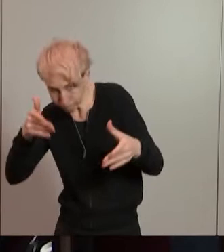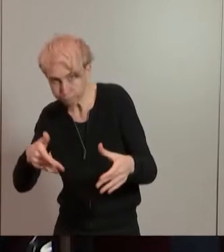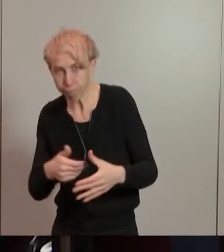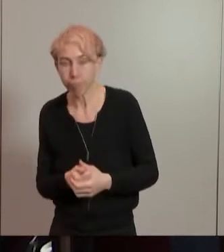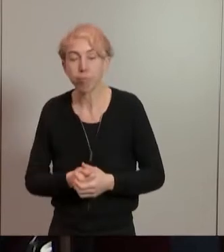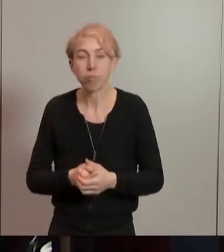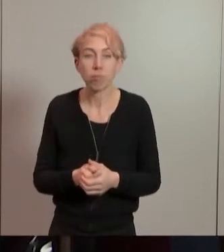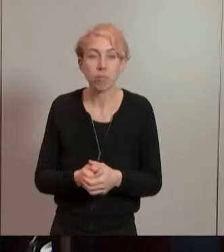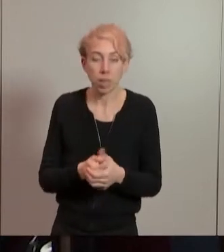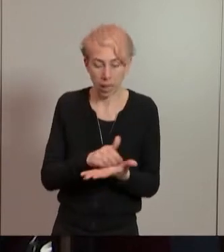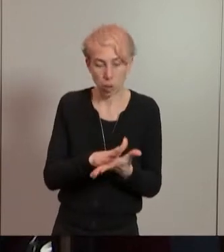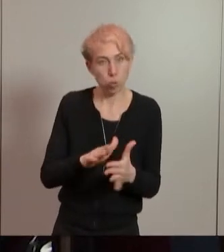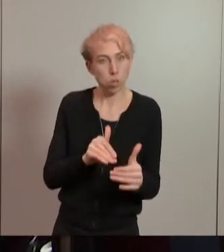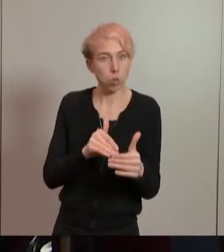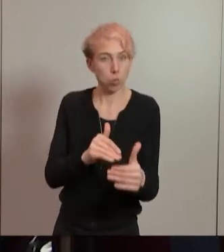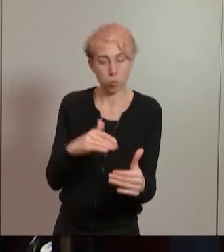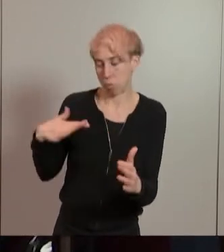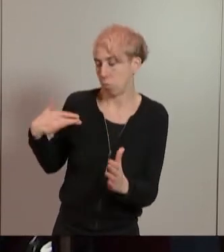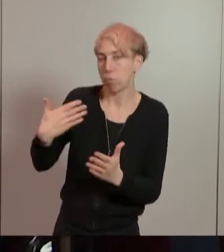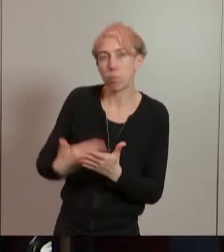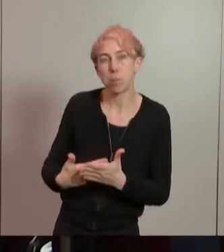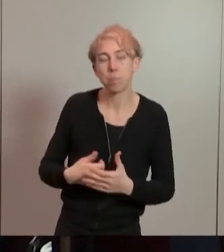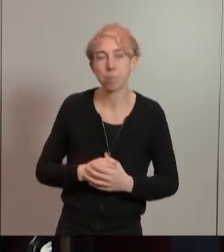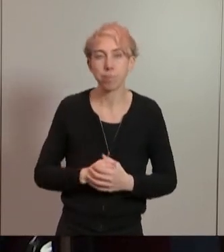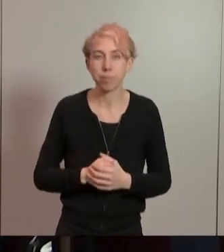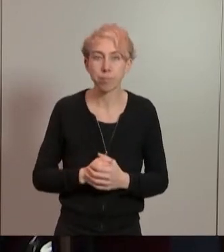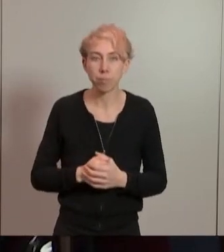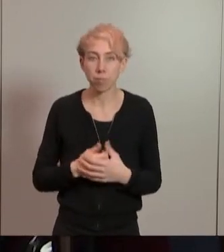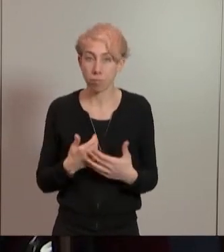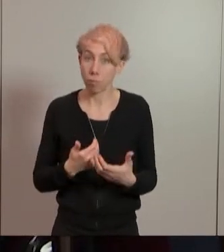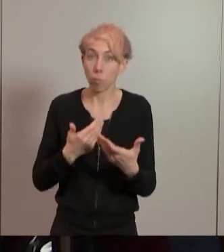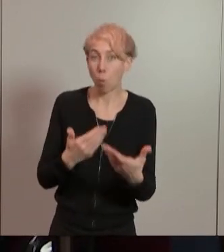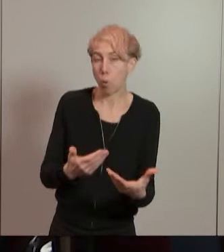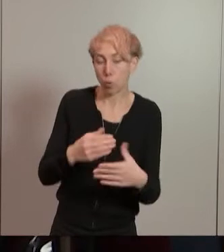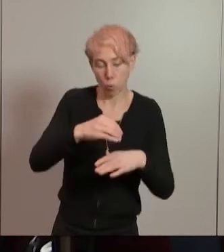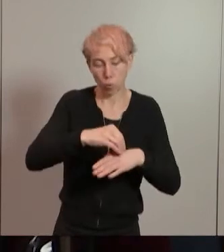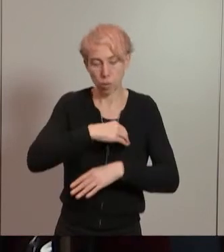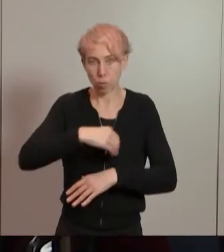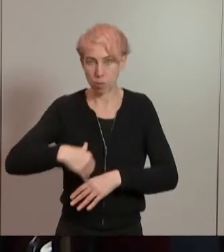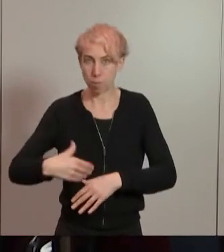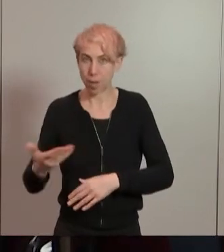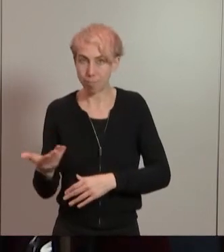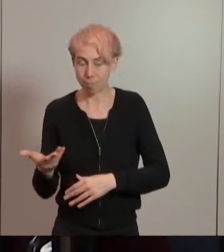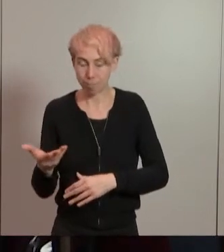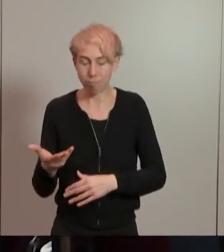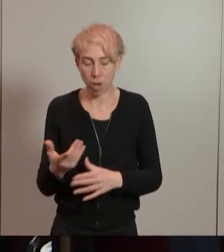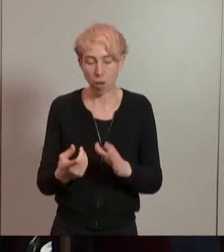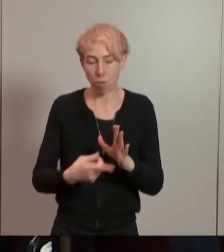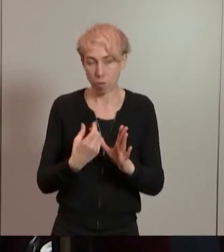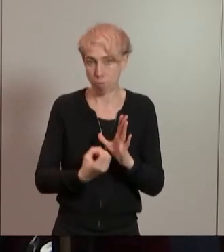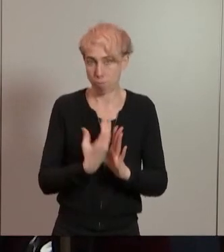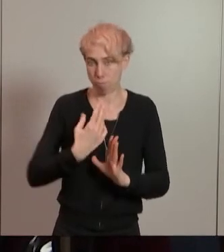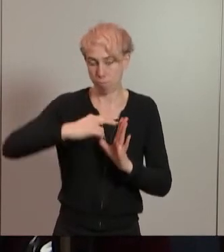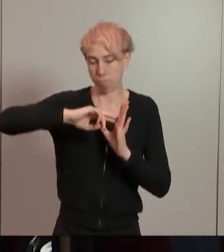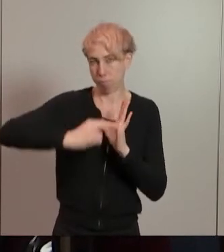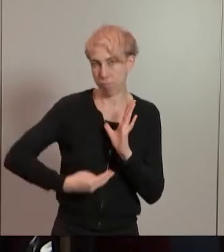La poursuite de la gratuité jusqu'ici appliquée. Il est donc proposé au Conseil municipal de renouveler une convention de